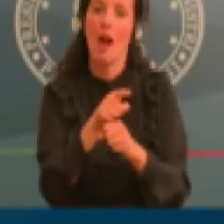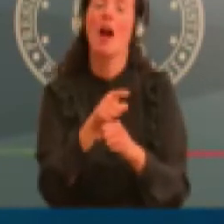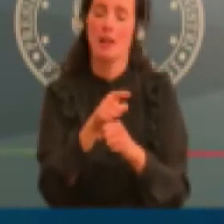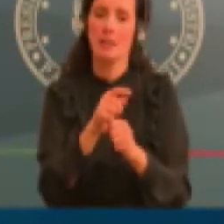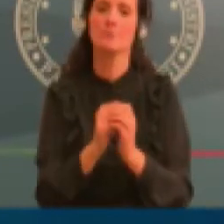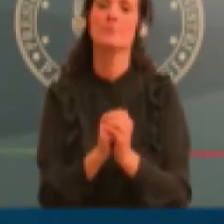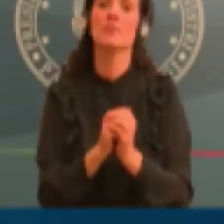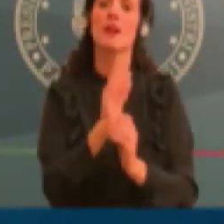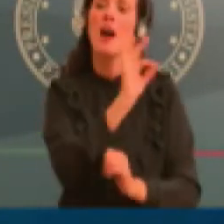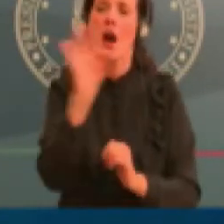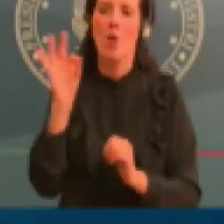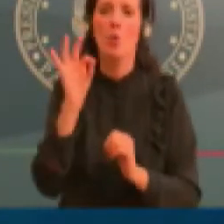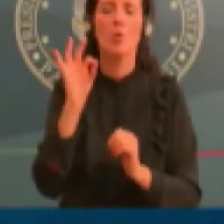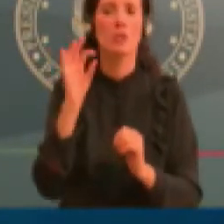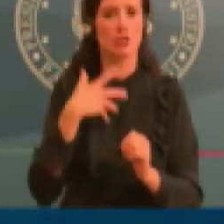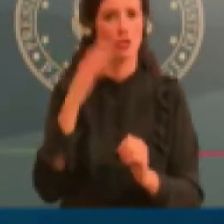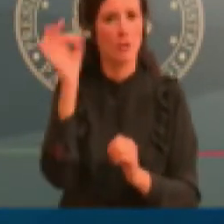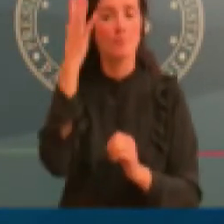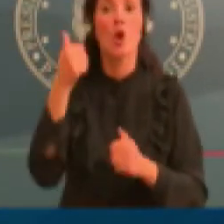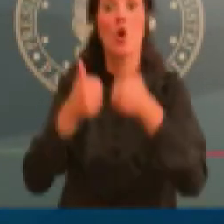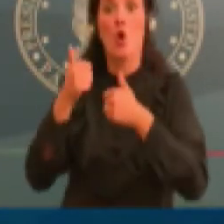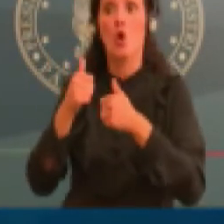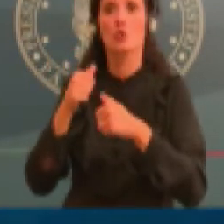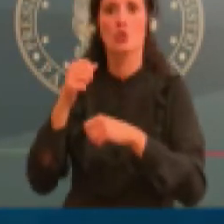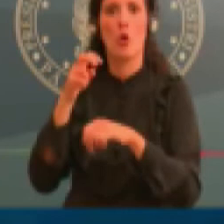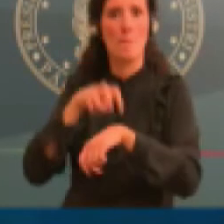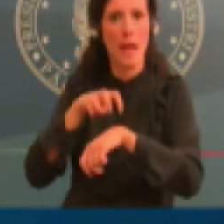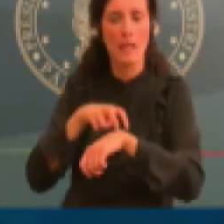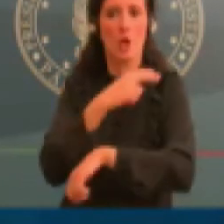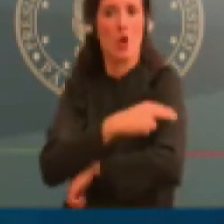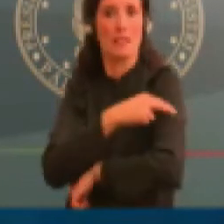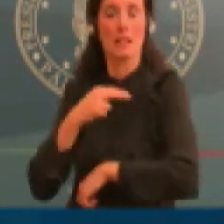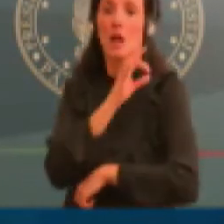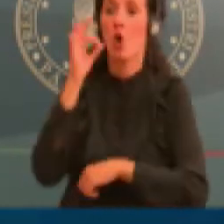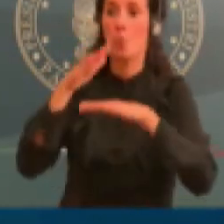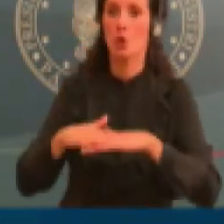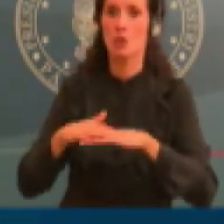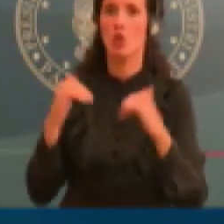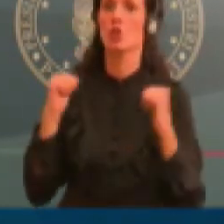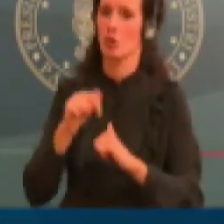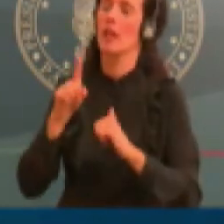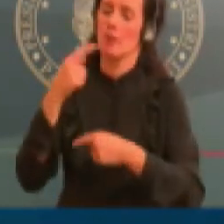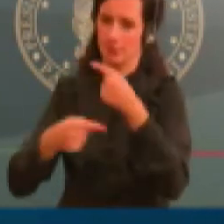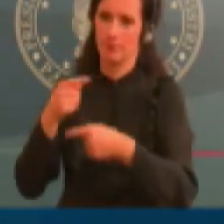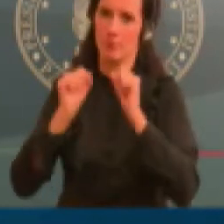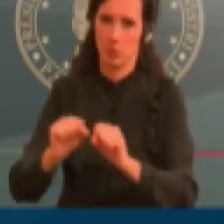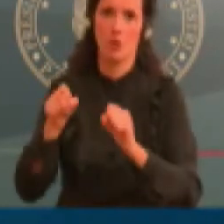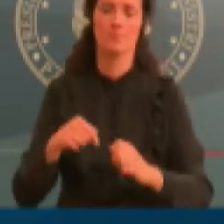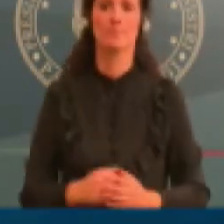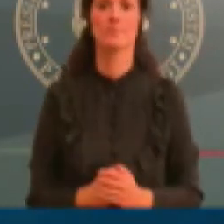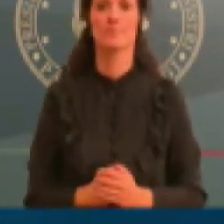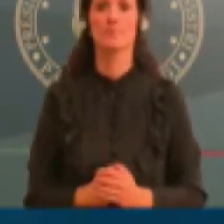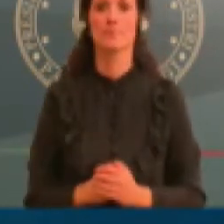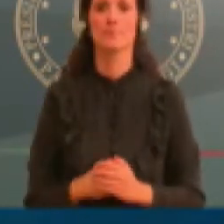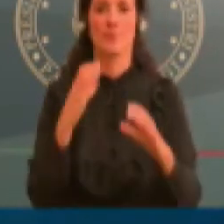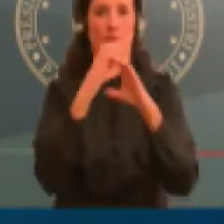civile. Per i mezzi di trasporto è consentito il riempimento solo fino al 50%, fatta eccezione